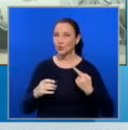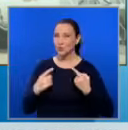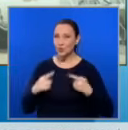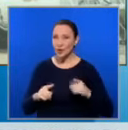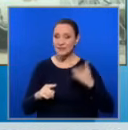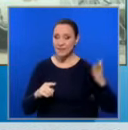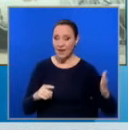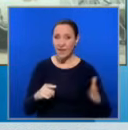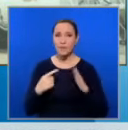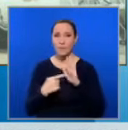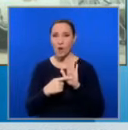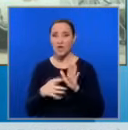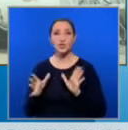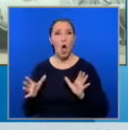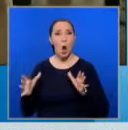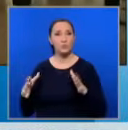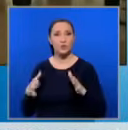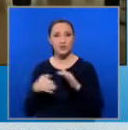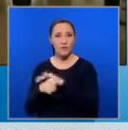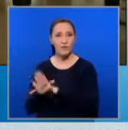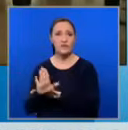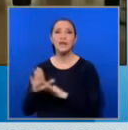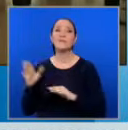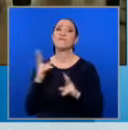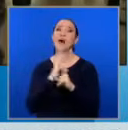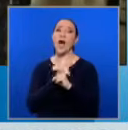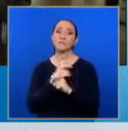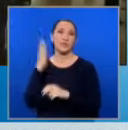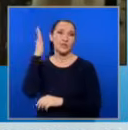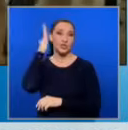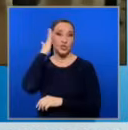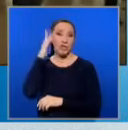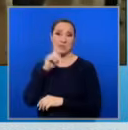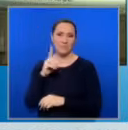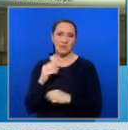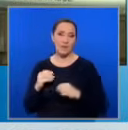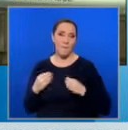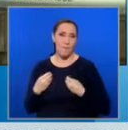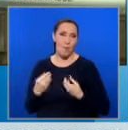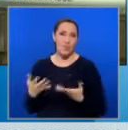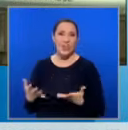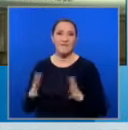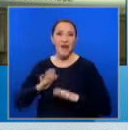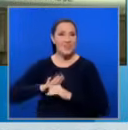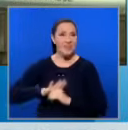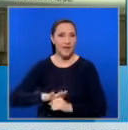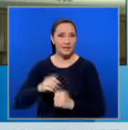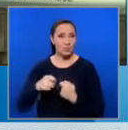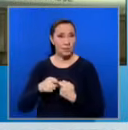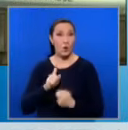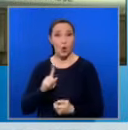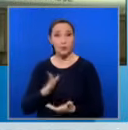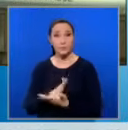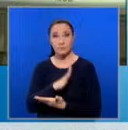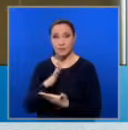покаже на обществото вътре в Австрия, че страната не се поддава на натиска от Брюксел, който през